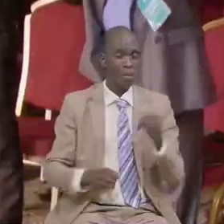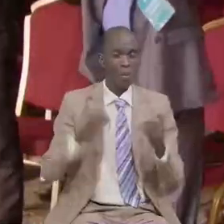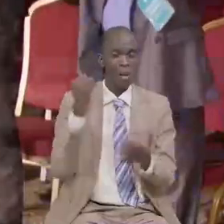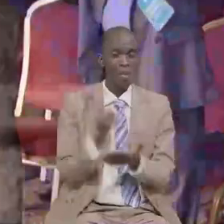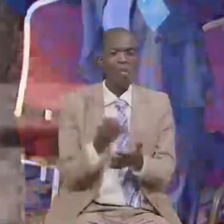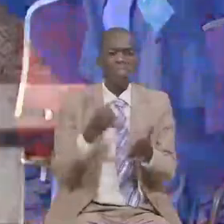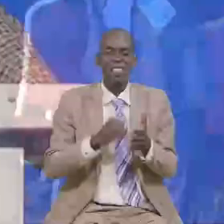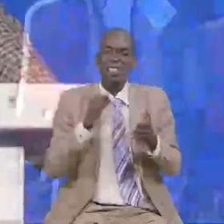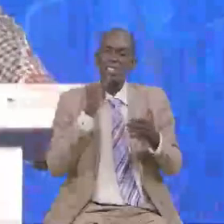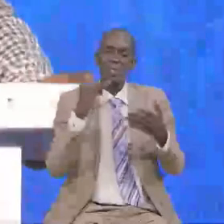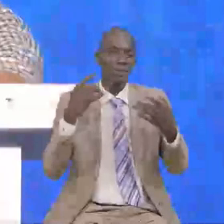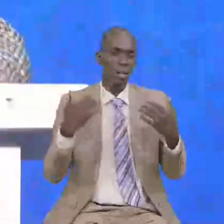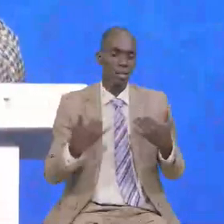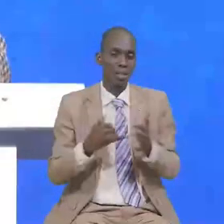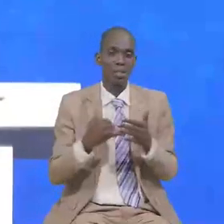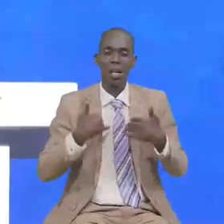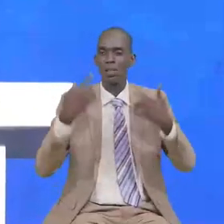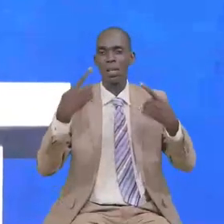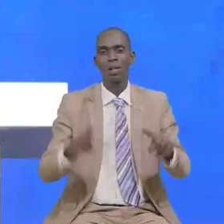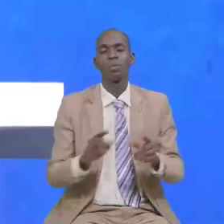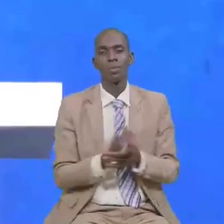savoir que c'est déjà fait.